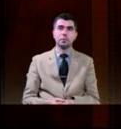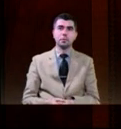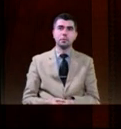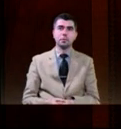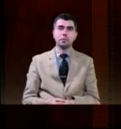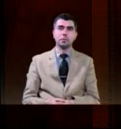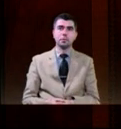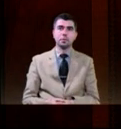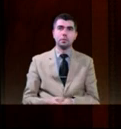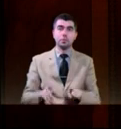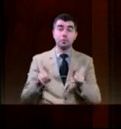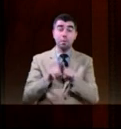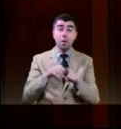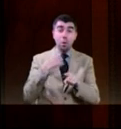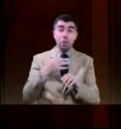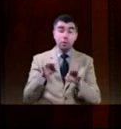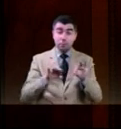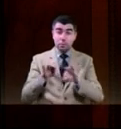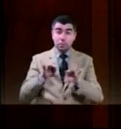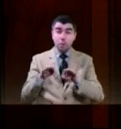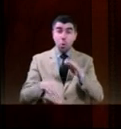اللي كيدخل اللي كيدخل للتسيير